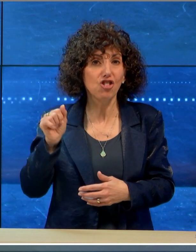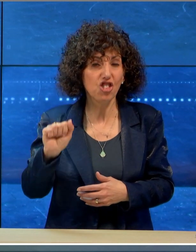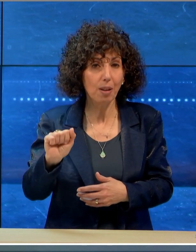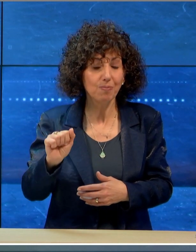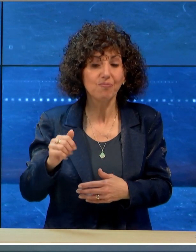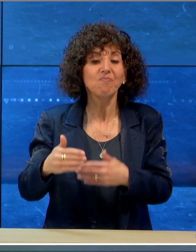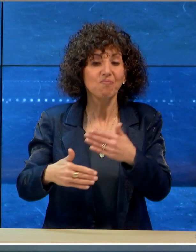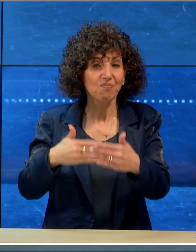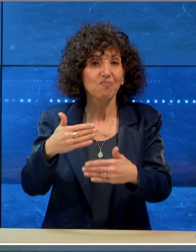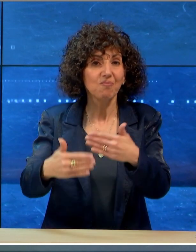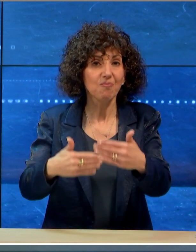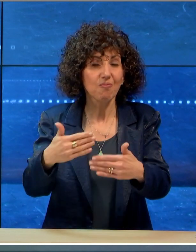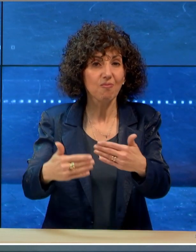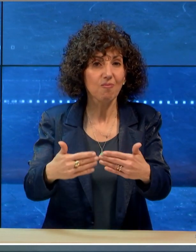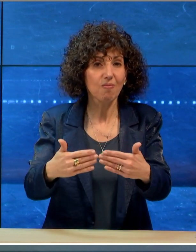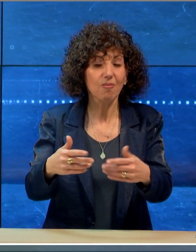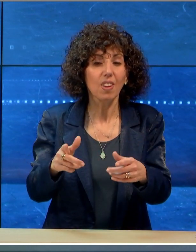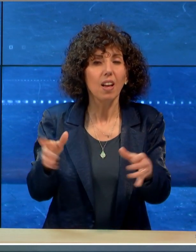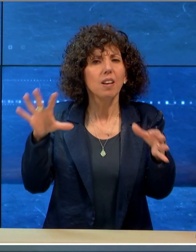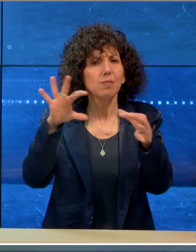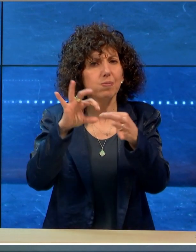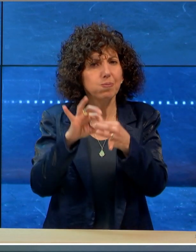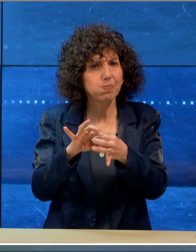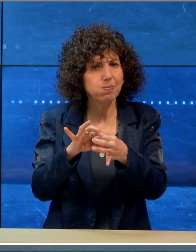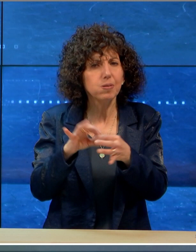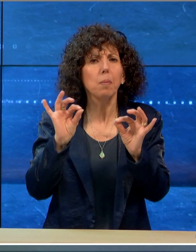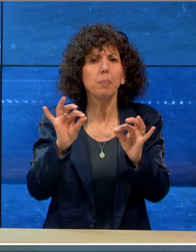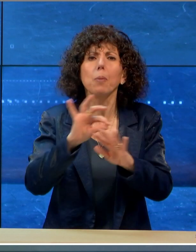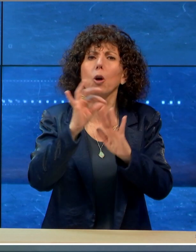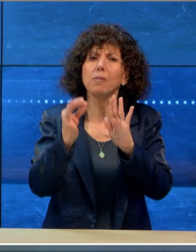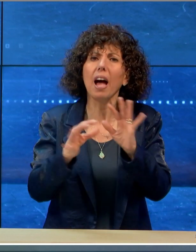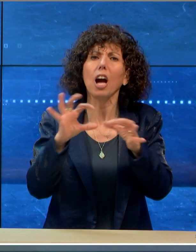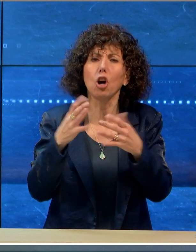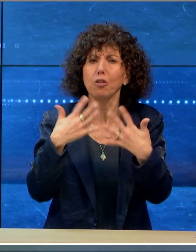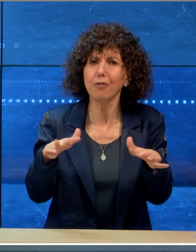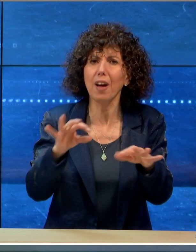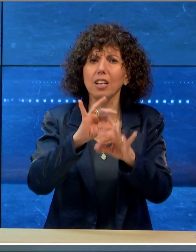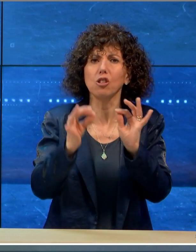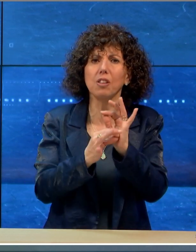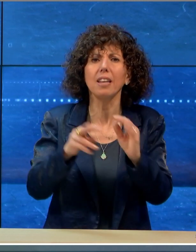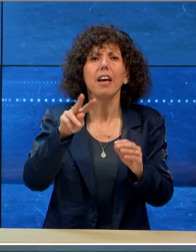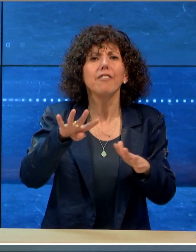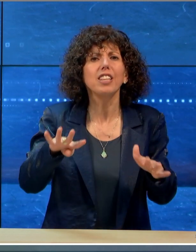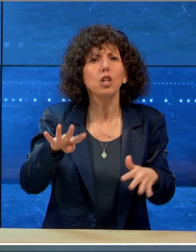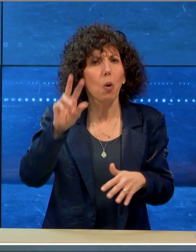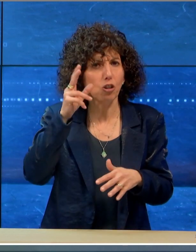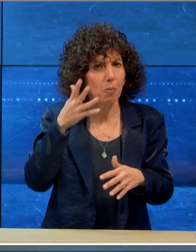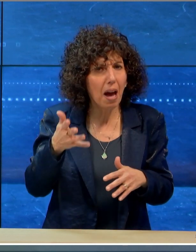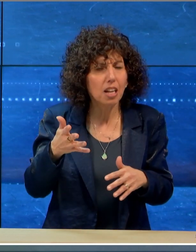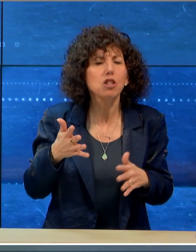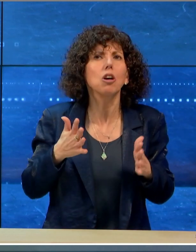passo in avanti sancito tesa sulla data del 24 Marzo aveva fatto